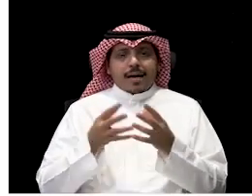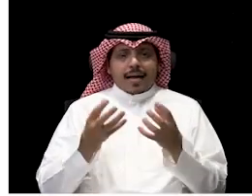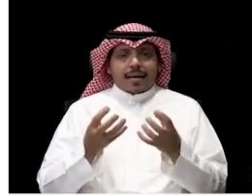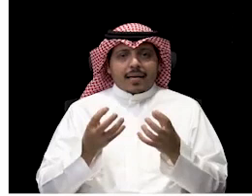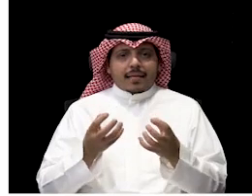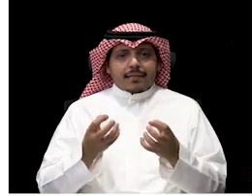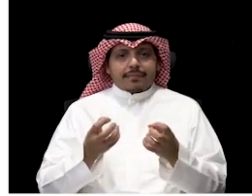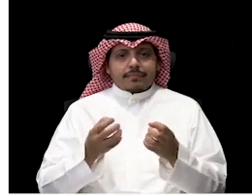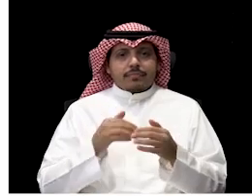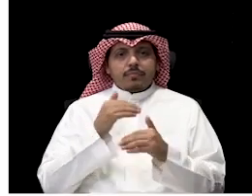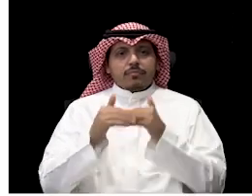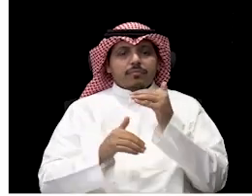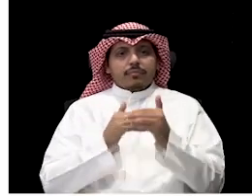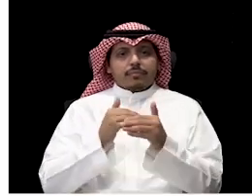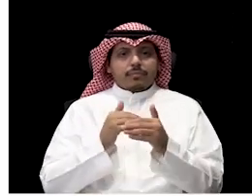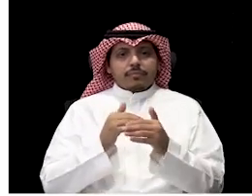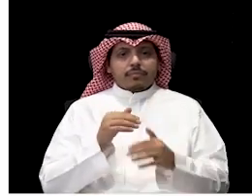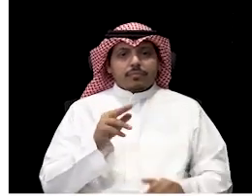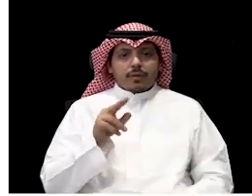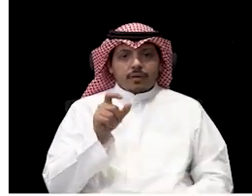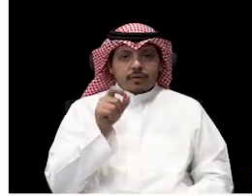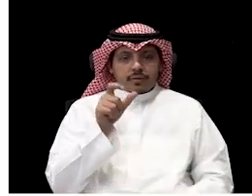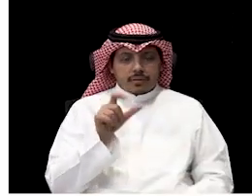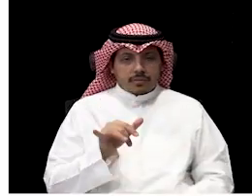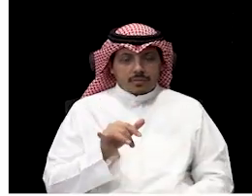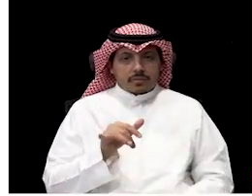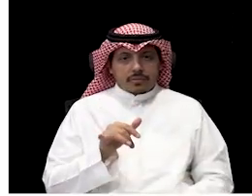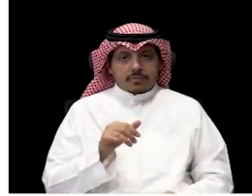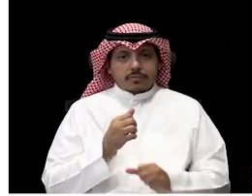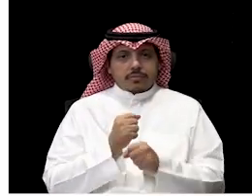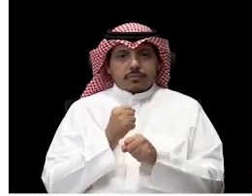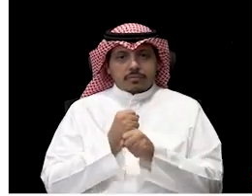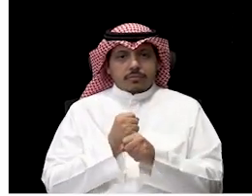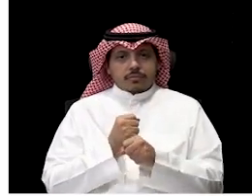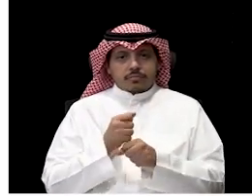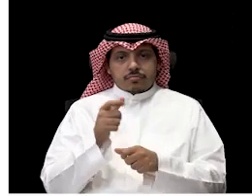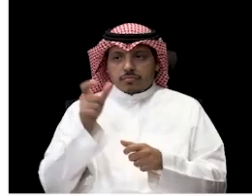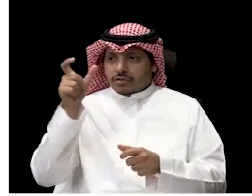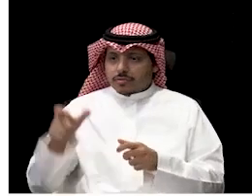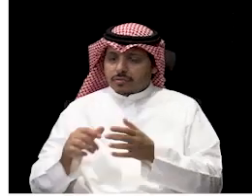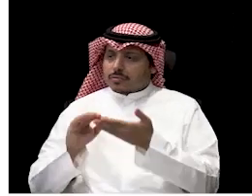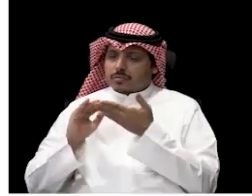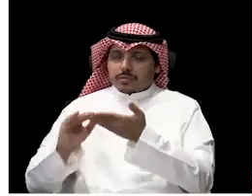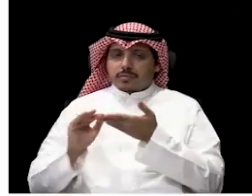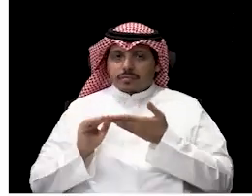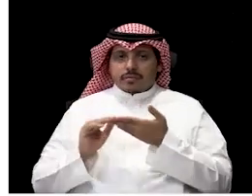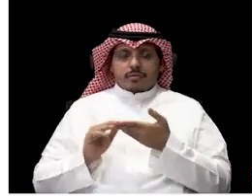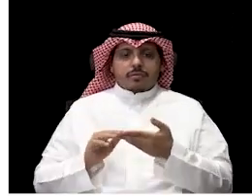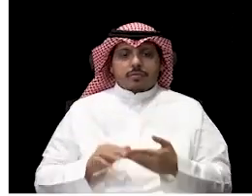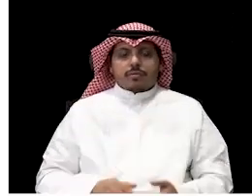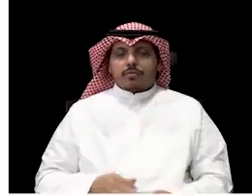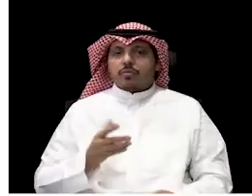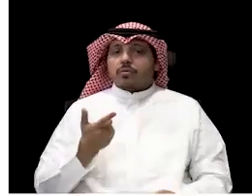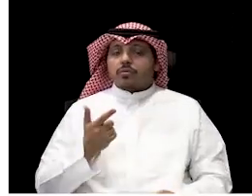قلل التطور التقني الاعتماد على الأيدي العاملة، مما يزيد من ماذا